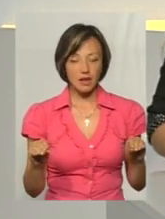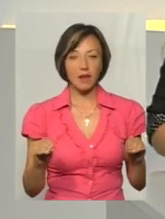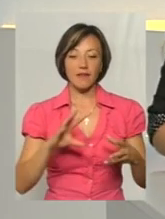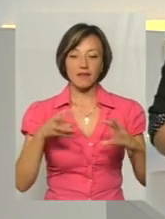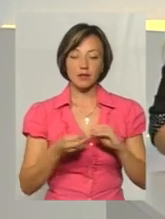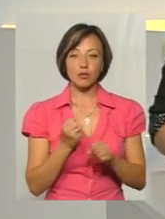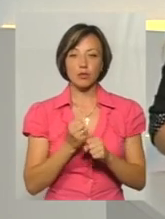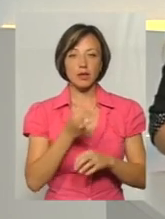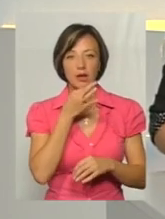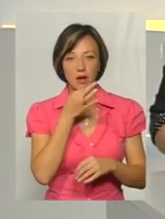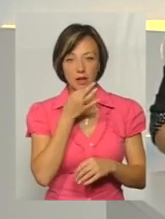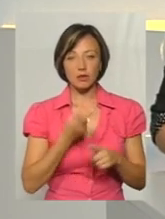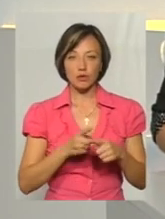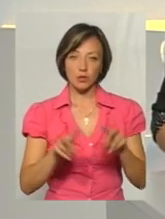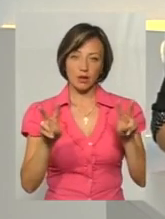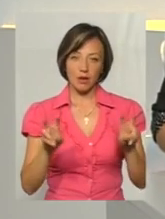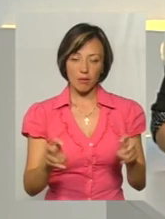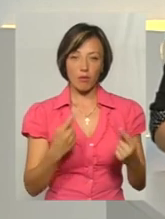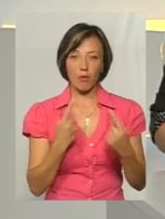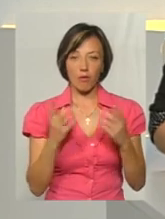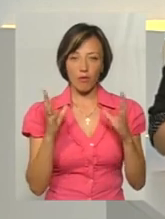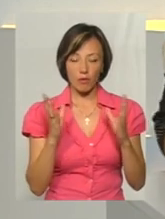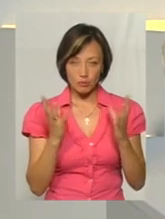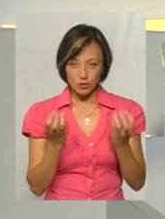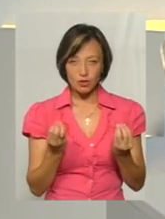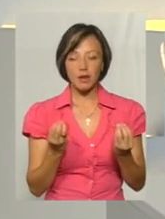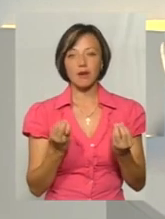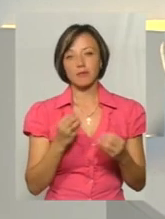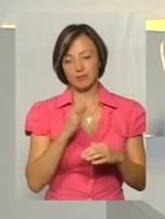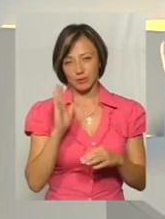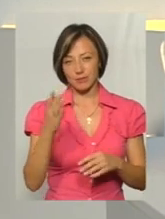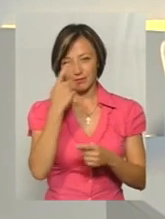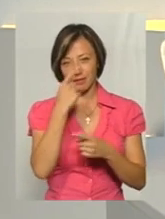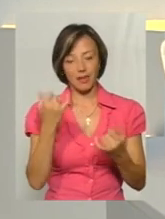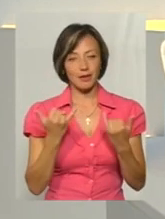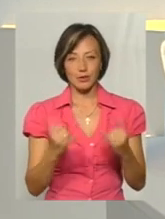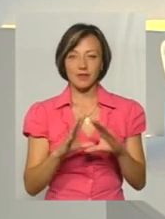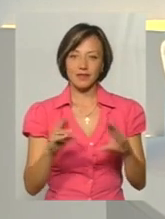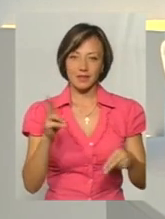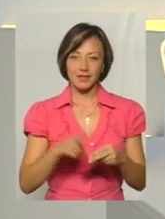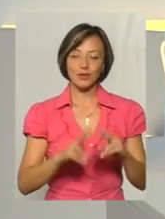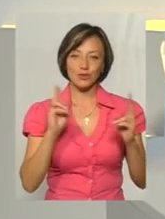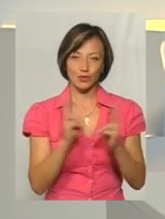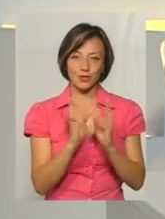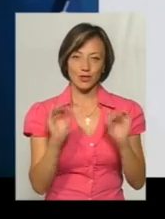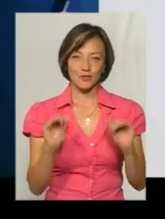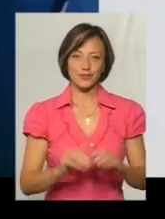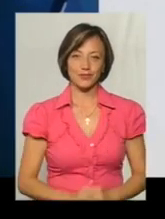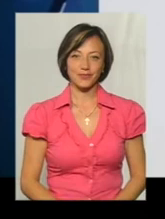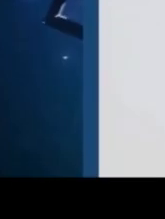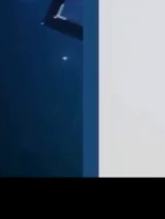висновки робити ще рано, тому на цю тему ми поговоримо ще не в одному ефірі. Але на сьогодні все. До нових зустрічей.